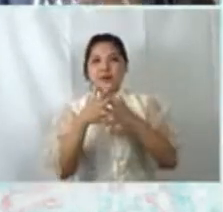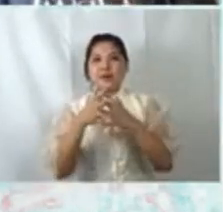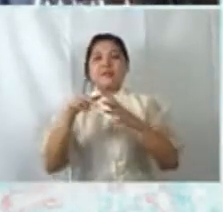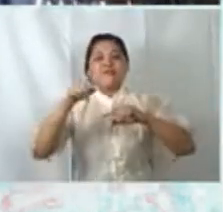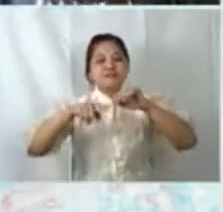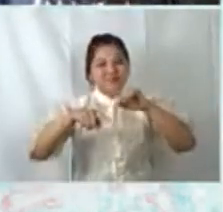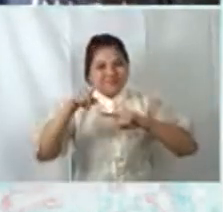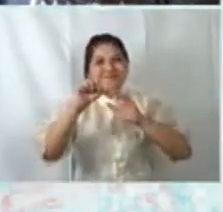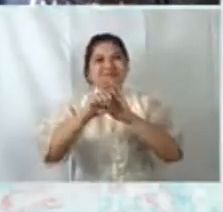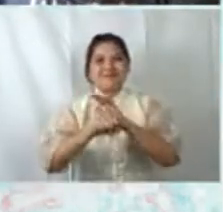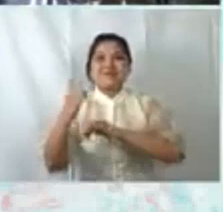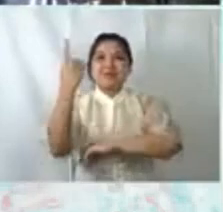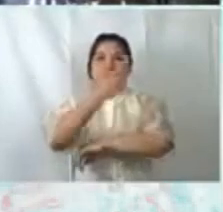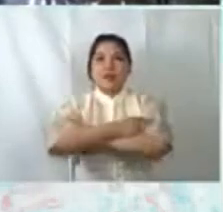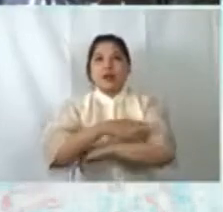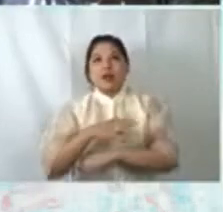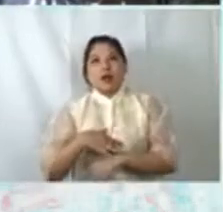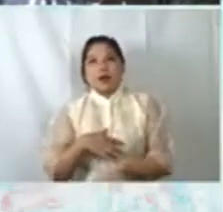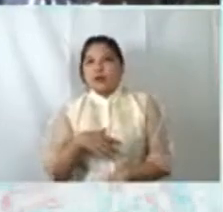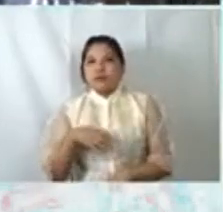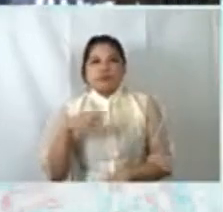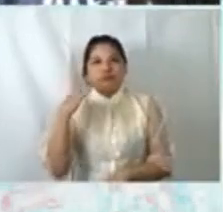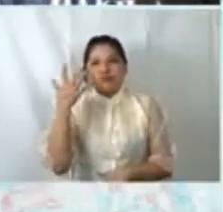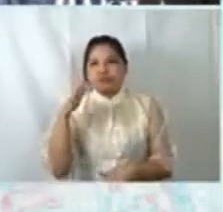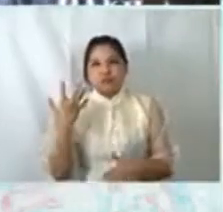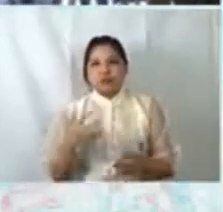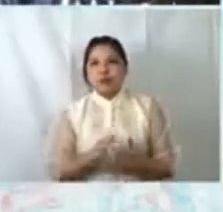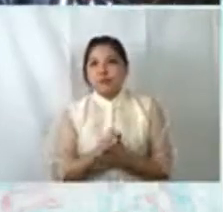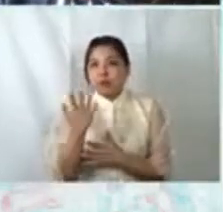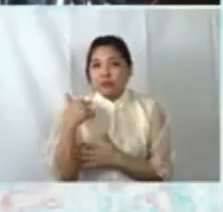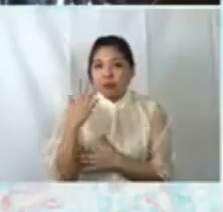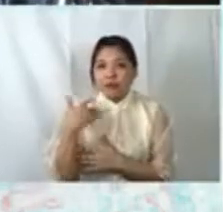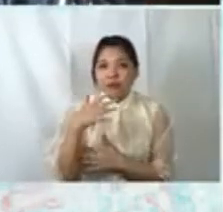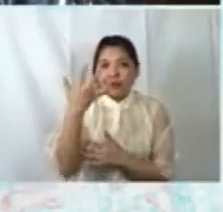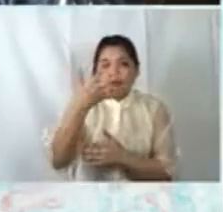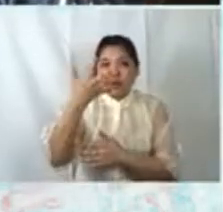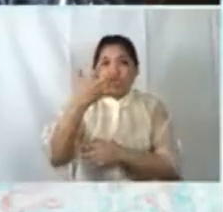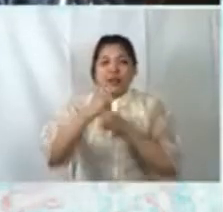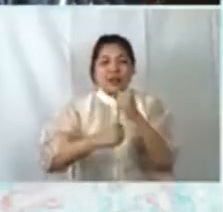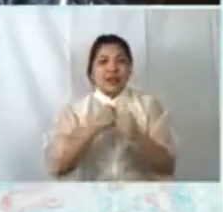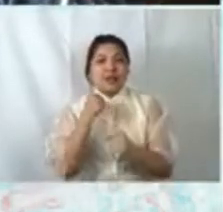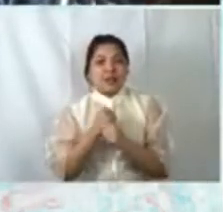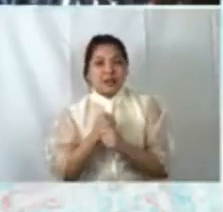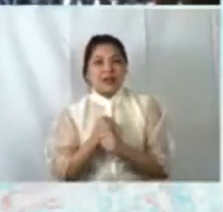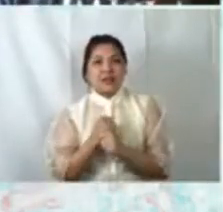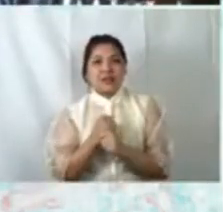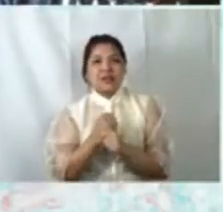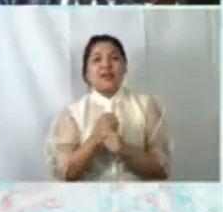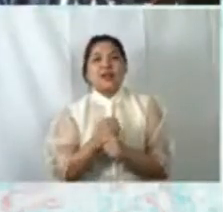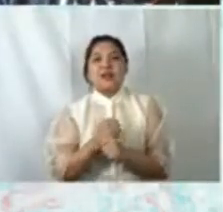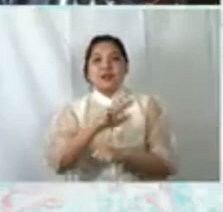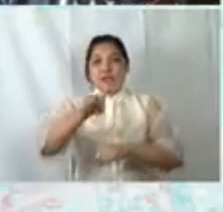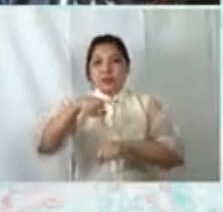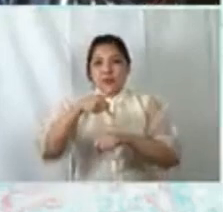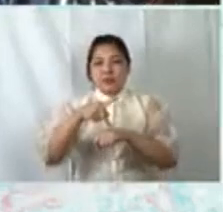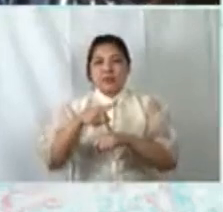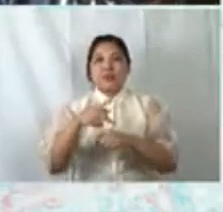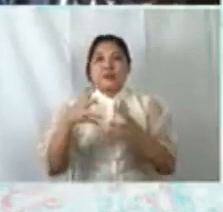Pero nakakaloka yan kasi noong 50th year ng Philippine-American Friendship Day, ya